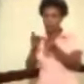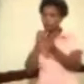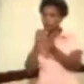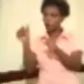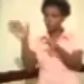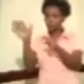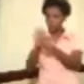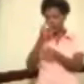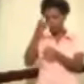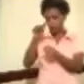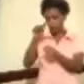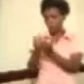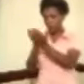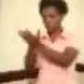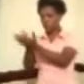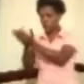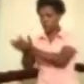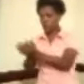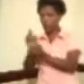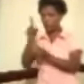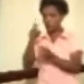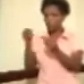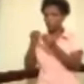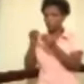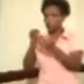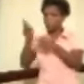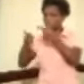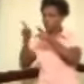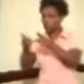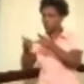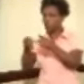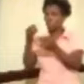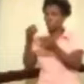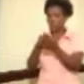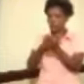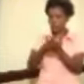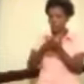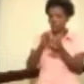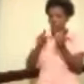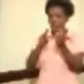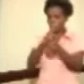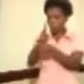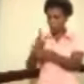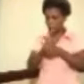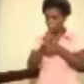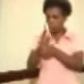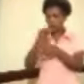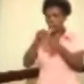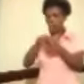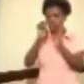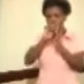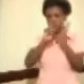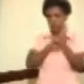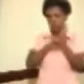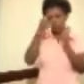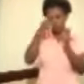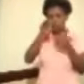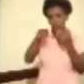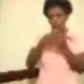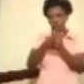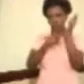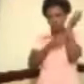à l'extérieur, qu'on quitte des collectivités territoriales là, que l'argent que le gérer par lui-même tout, parce qu'il va falloir penser à décentraliser l'État